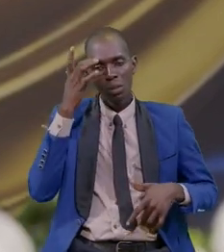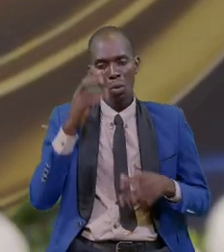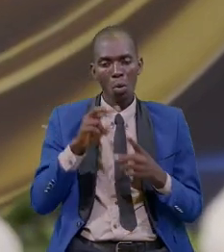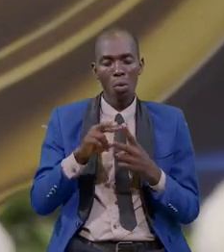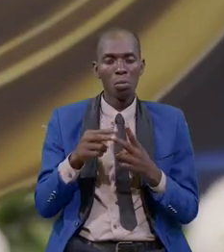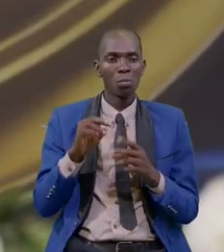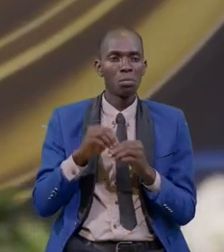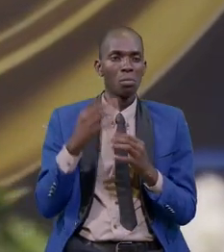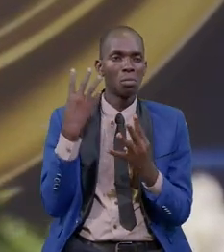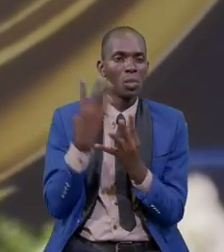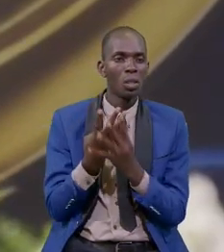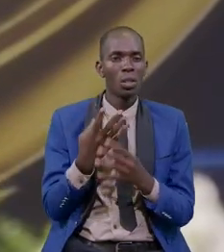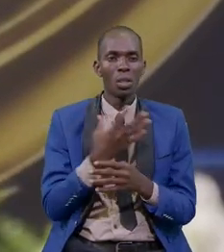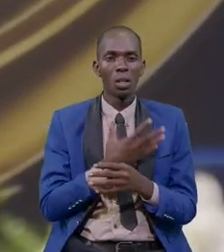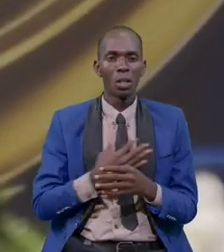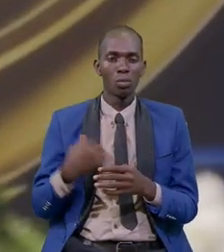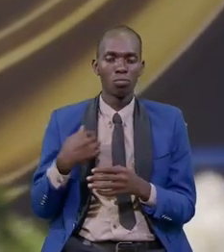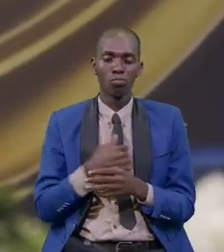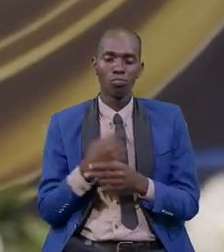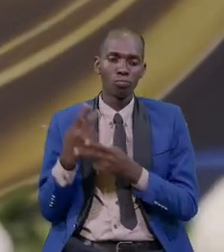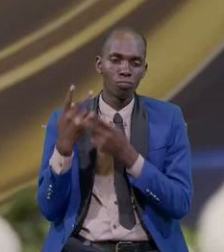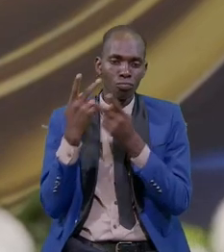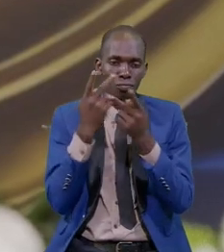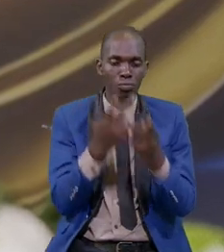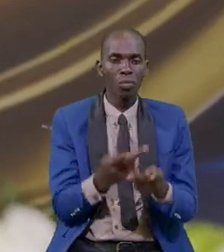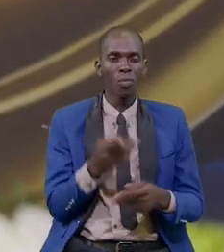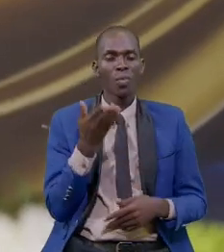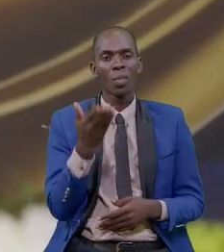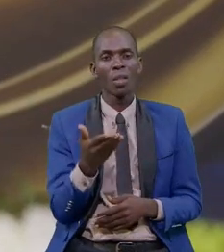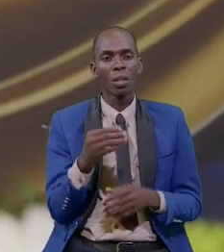prison et sommes-nous allés vers toi?